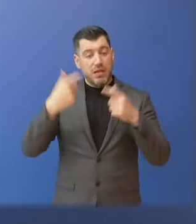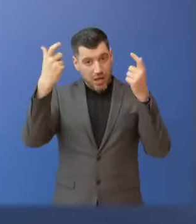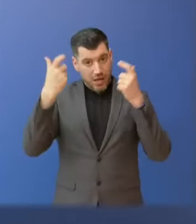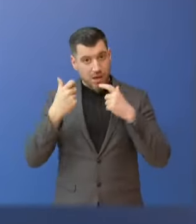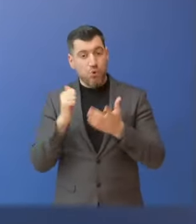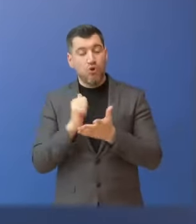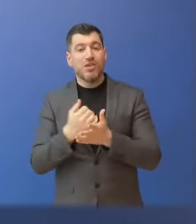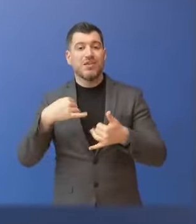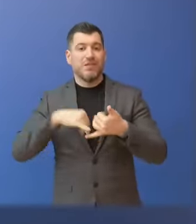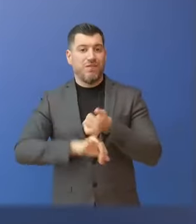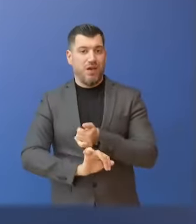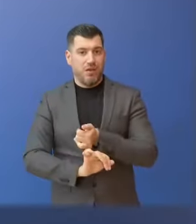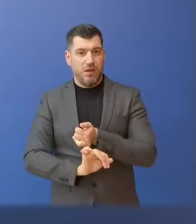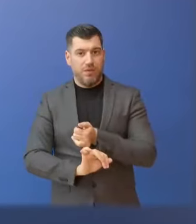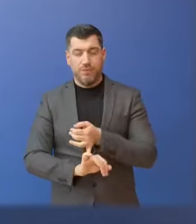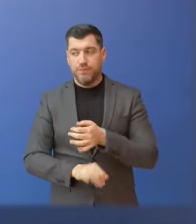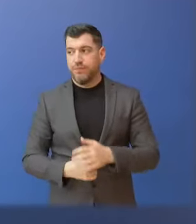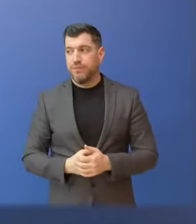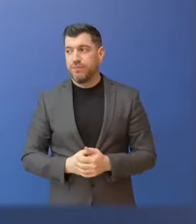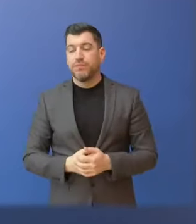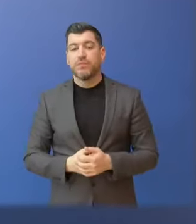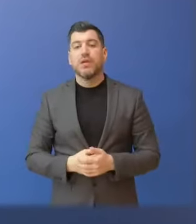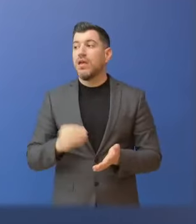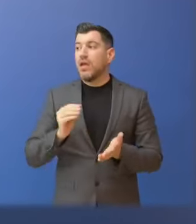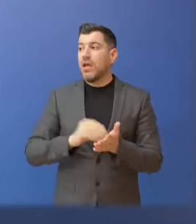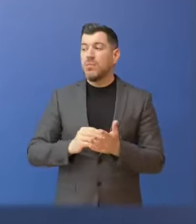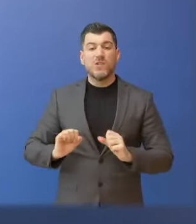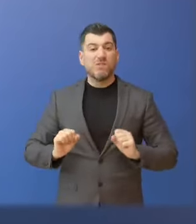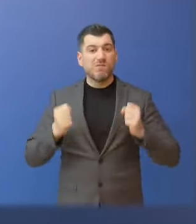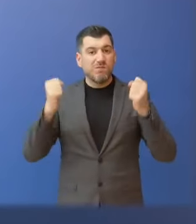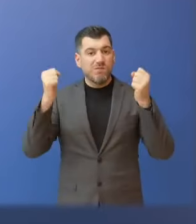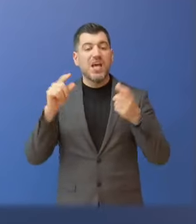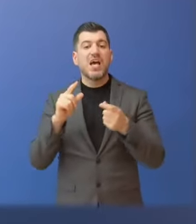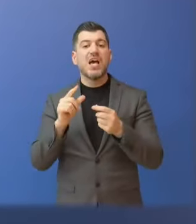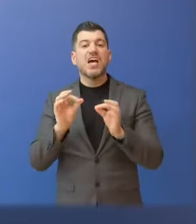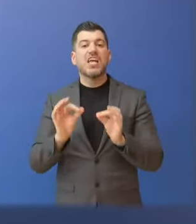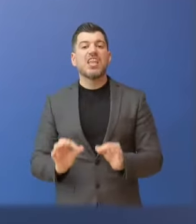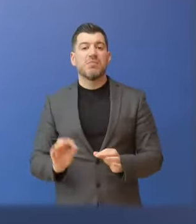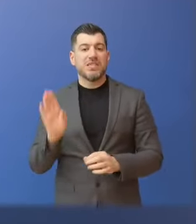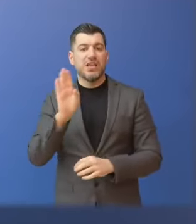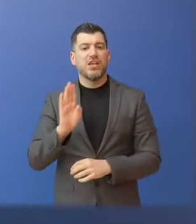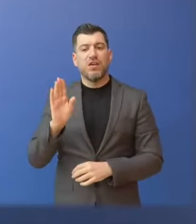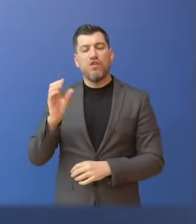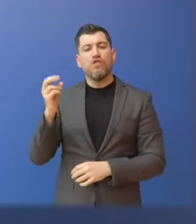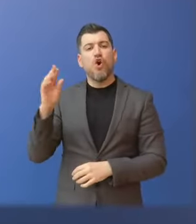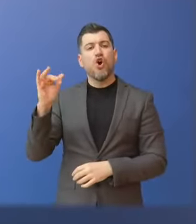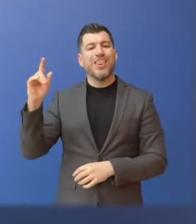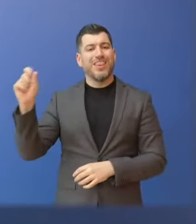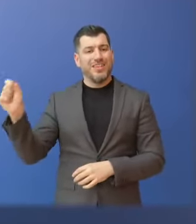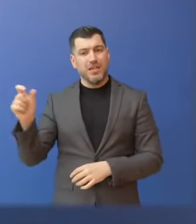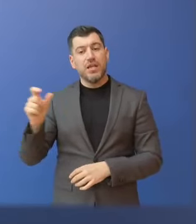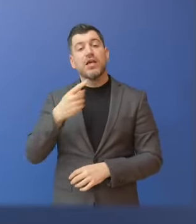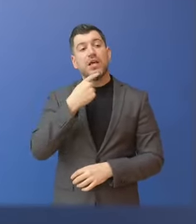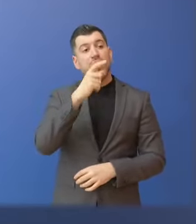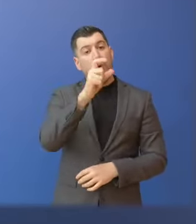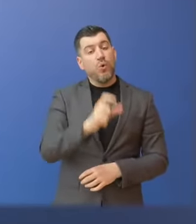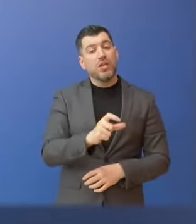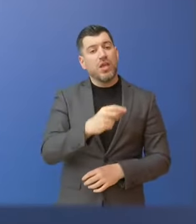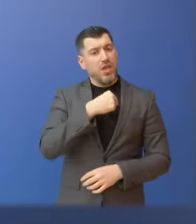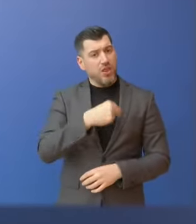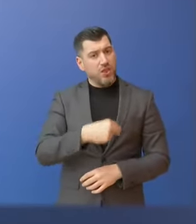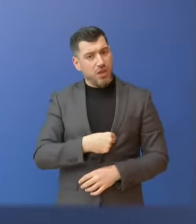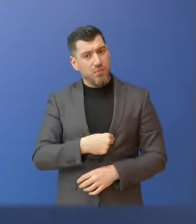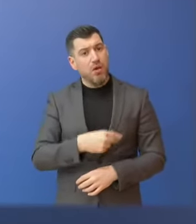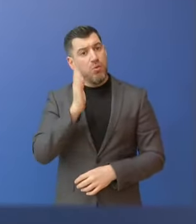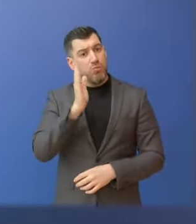ζευγαριών εσχάτως σκόνη έχει σηκωθεί και για τη ρύθμιση βορίδη όπου υποχρεώνει τους δήμους να ασκούν έφεση σε κάθε θετική